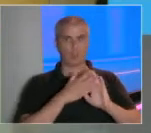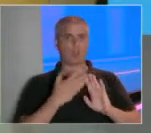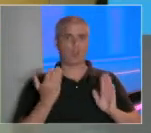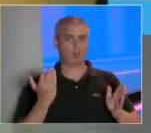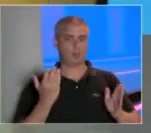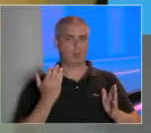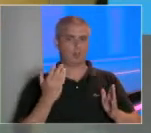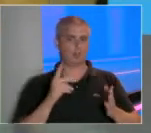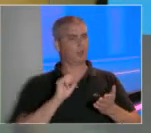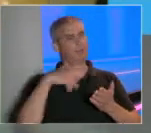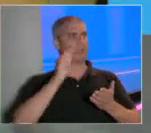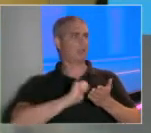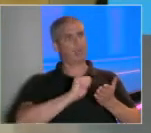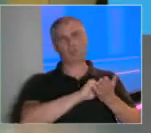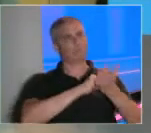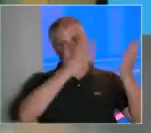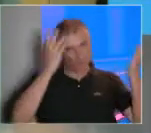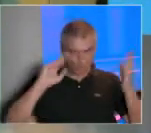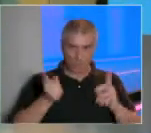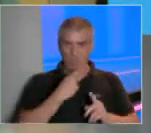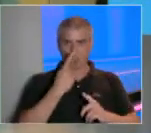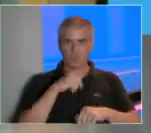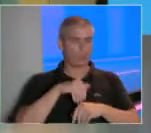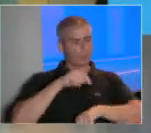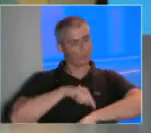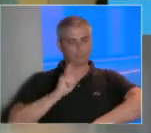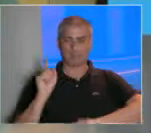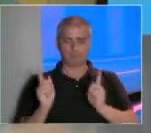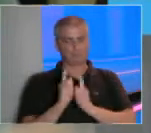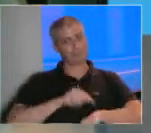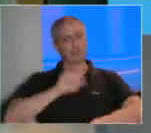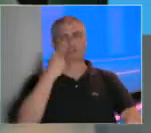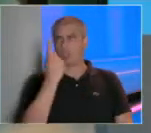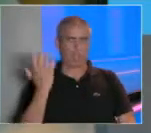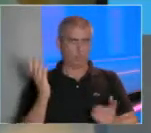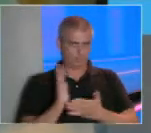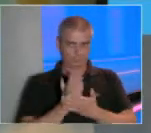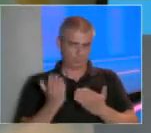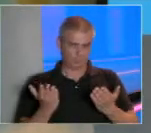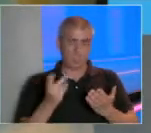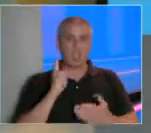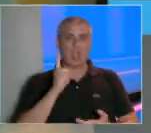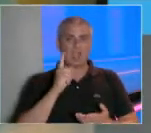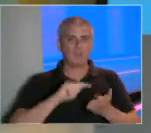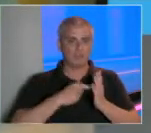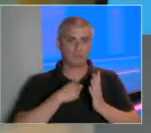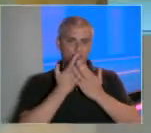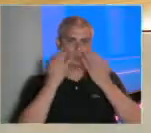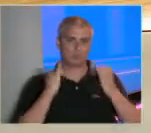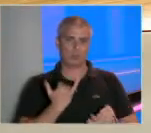יבוא בכותרת בעיתון, לא הכל יבוא תוך שעה, אבל הכוונות שלנו